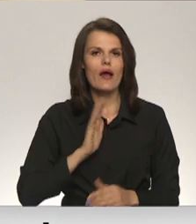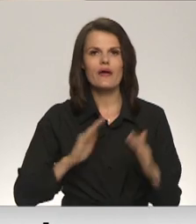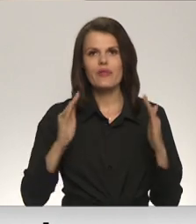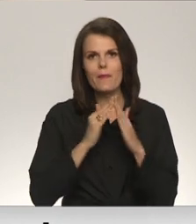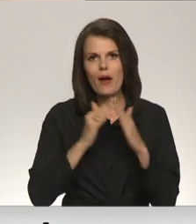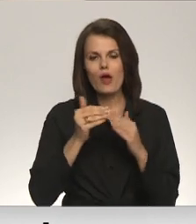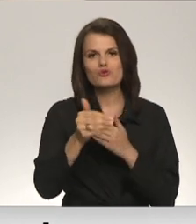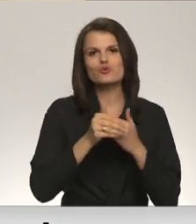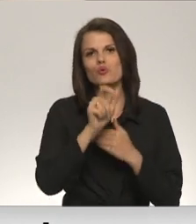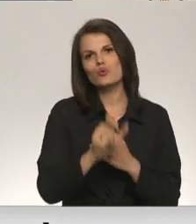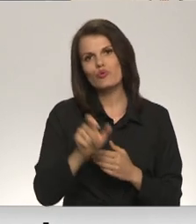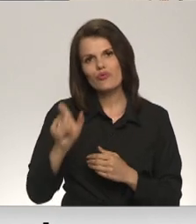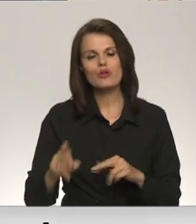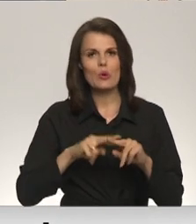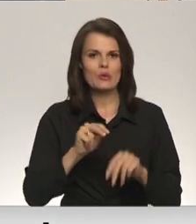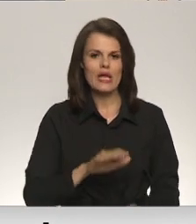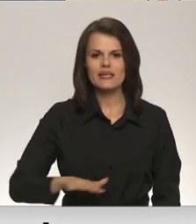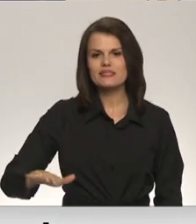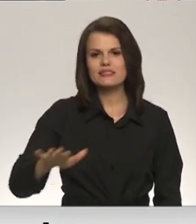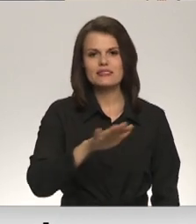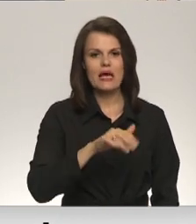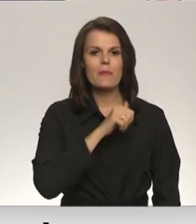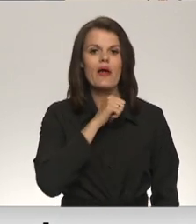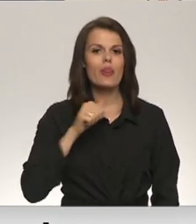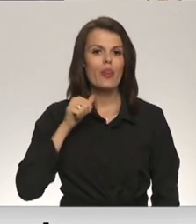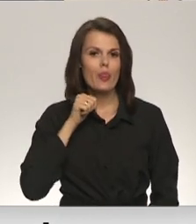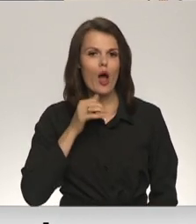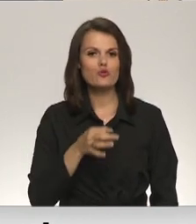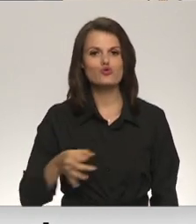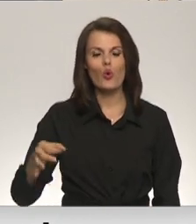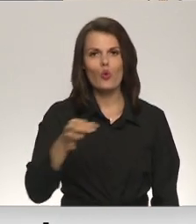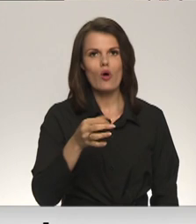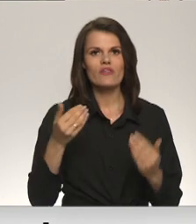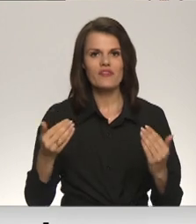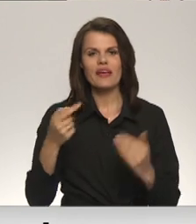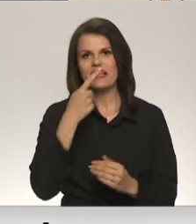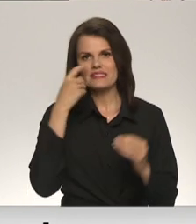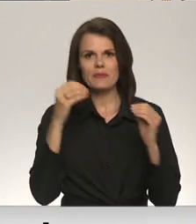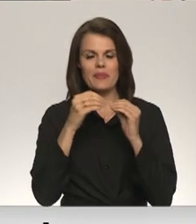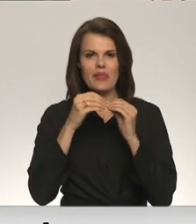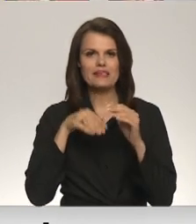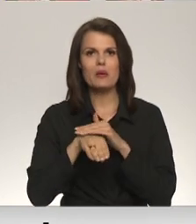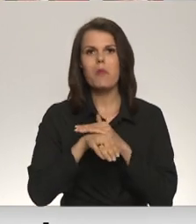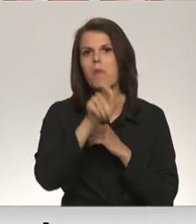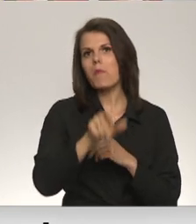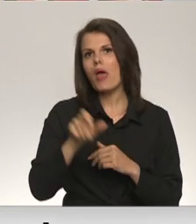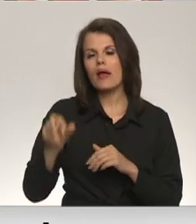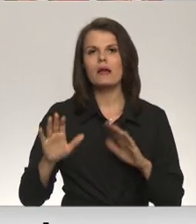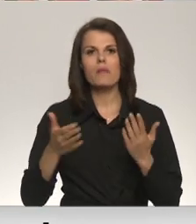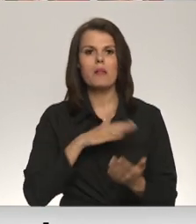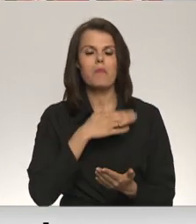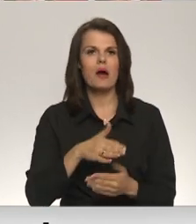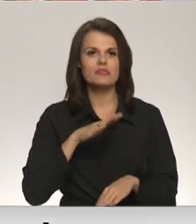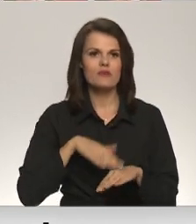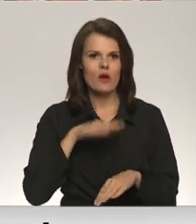un tuvinieki un zeme. Talsu novadā šobrīd patvērumu rod 110 bēgļi, bet pārdzīvojumu dēļ centra atklāšanā gan